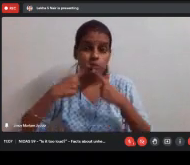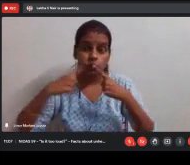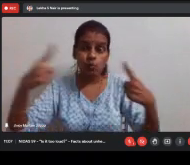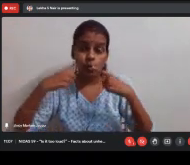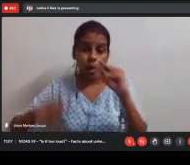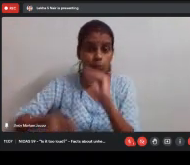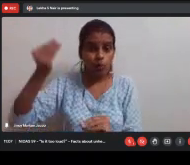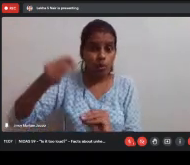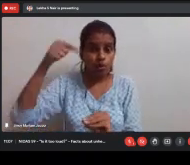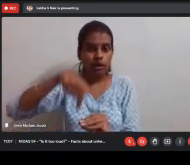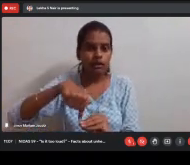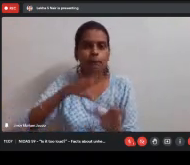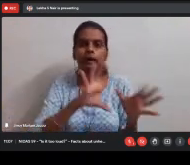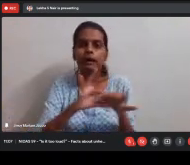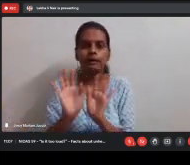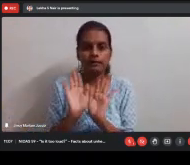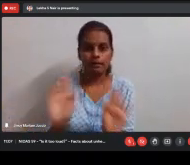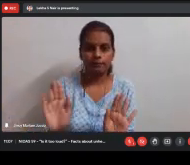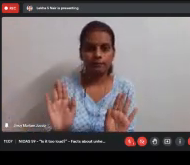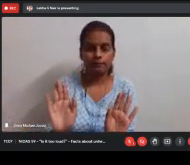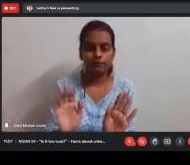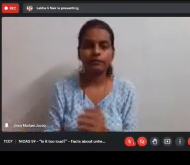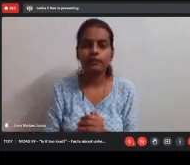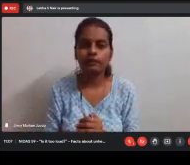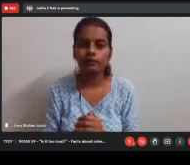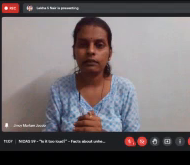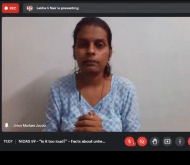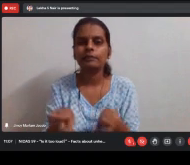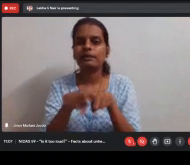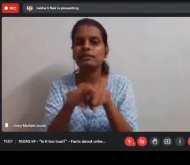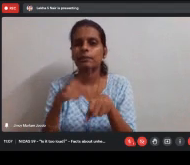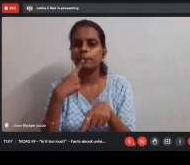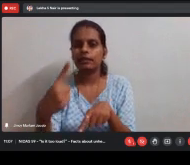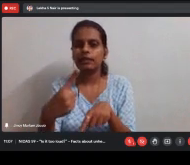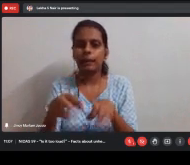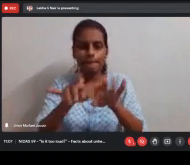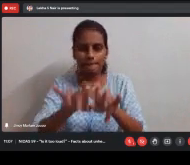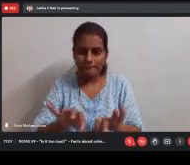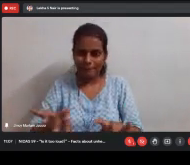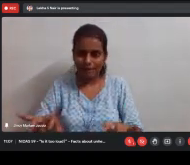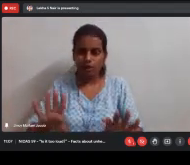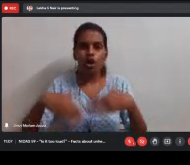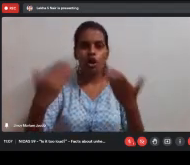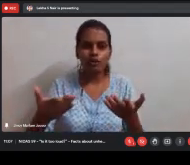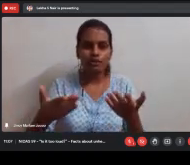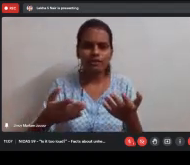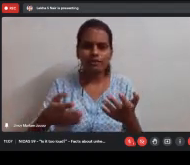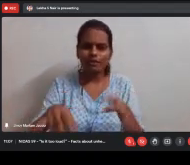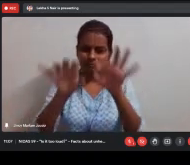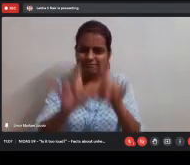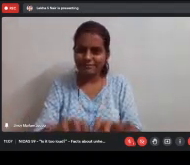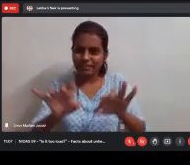പ്രത്യേക രീതിയിലാണ്, ഒരു പാറ്റേണിലാണ് ഇത് അടുക്കി വെച്ചേക്കുന്നത്. അതായത് കോക്ലിയയുടെ ഈ ഭാഗം ബേസൽ എൻഡ് എന്ന്